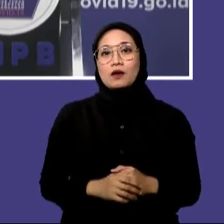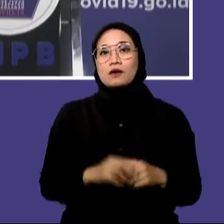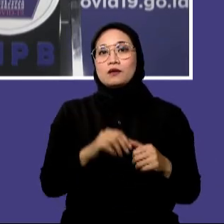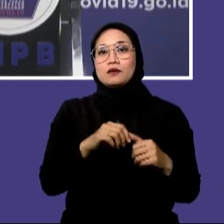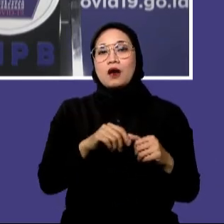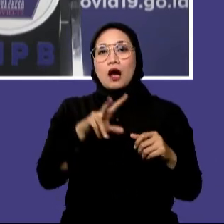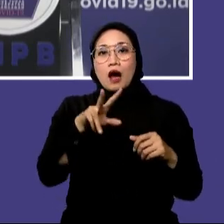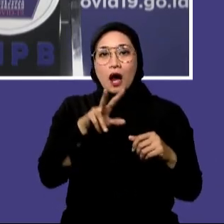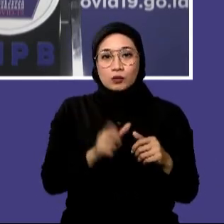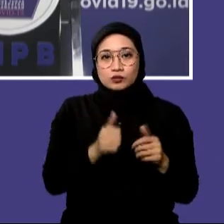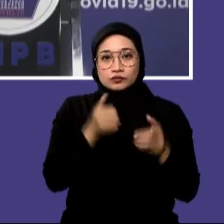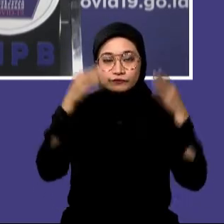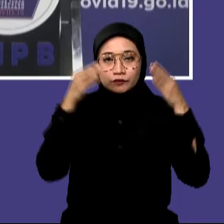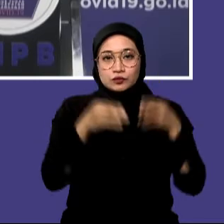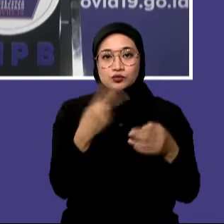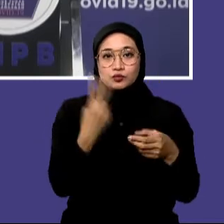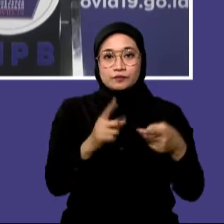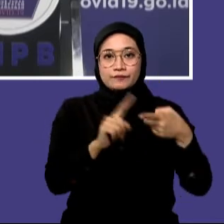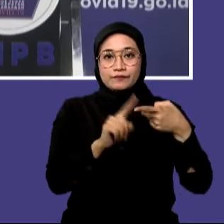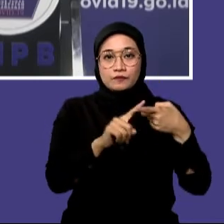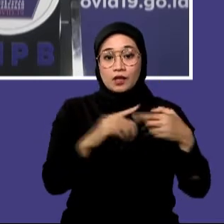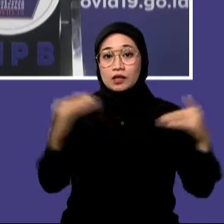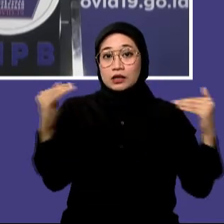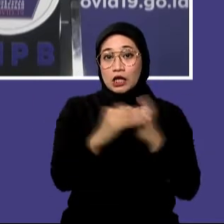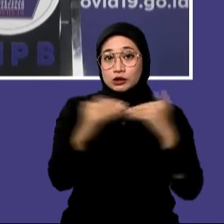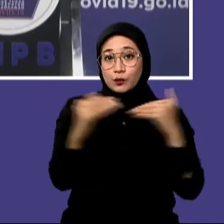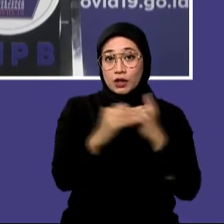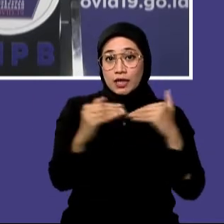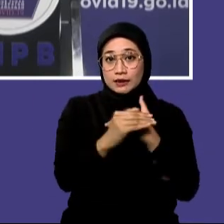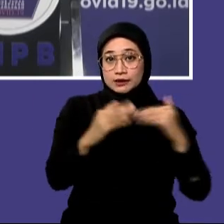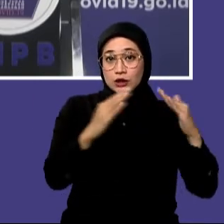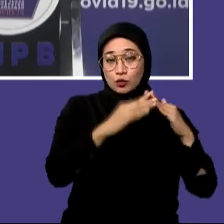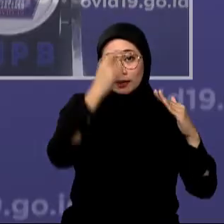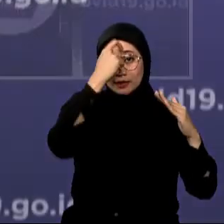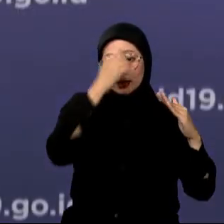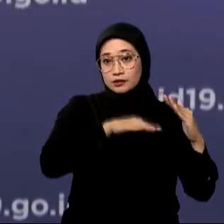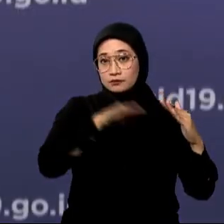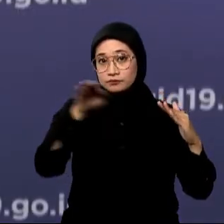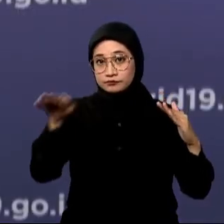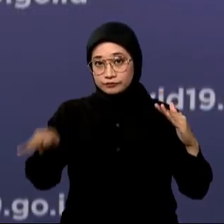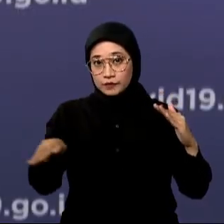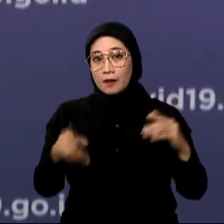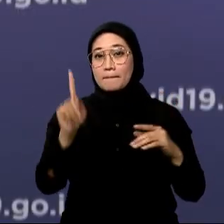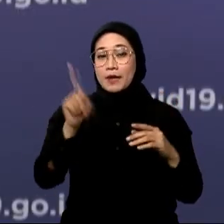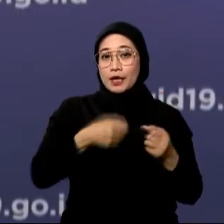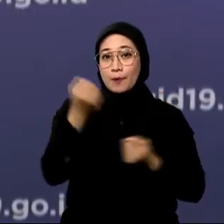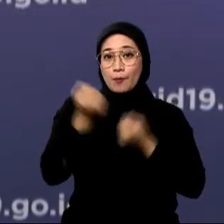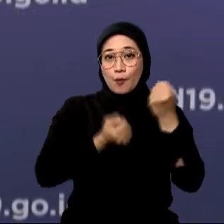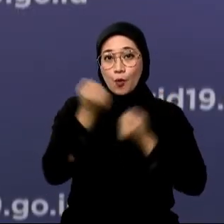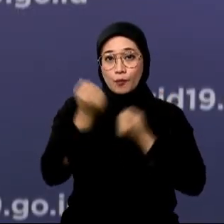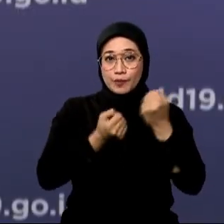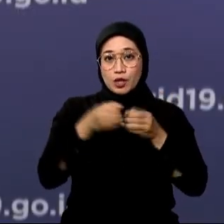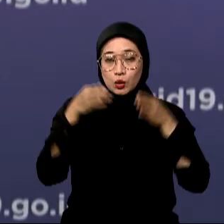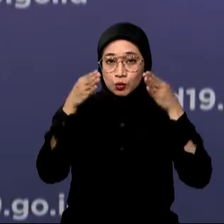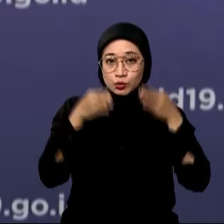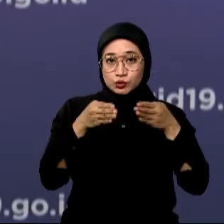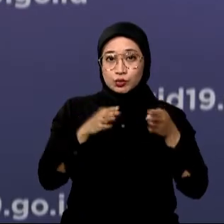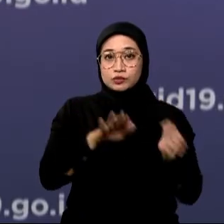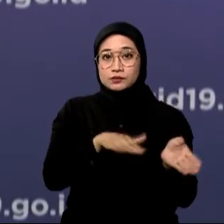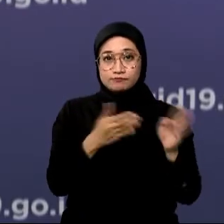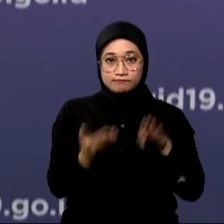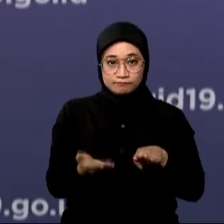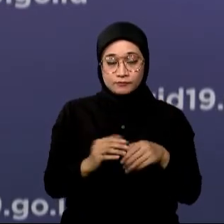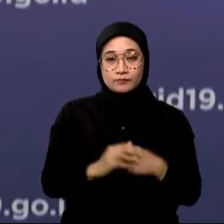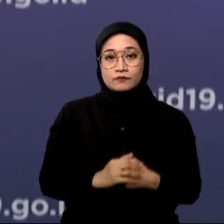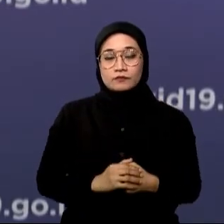yakni transportasi jenazah dari rumah sakit ke tempat pemakaman dapat melalui darat menggunakan mobil jenazah. Kemudian